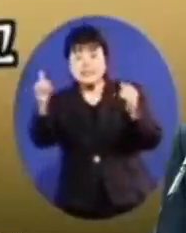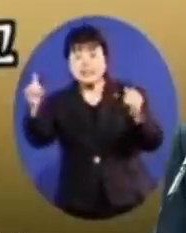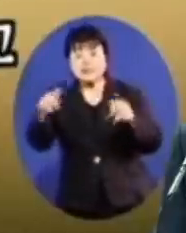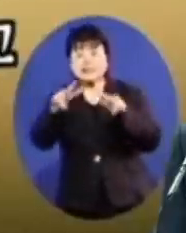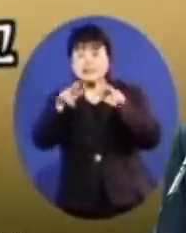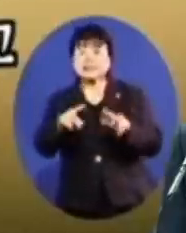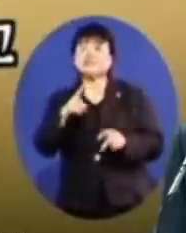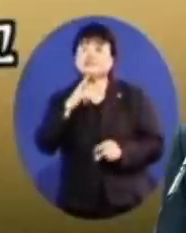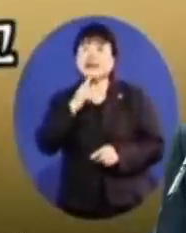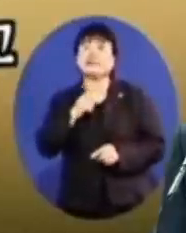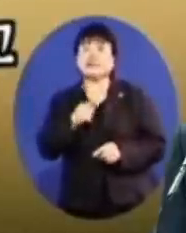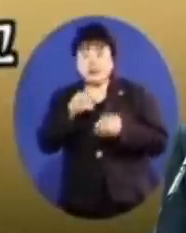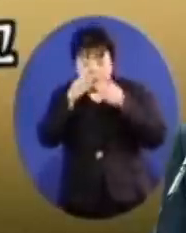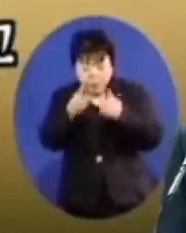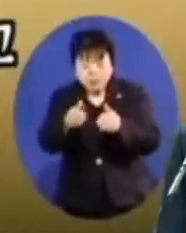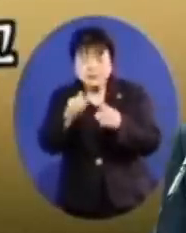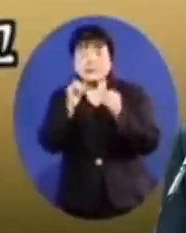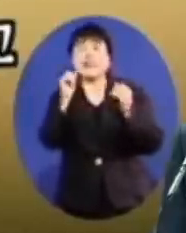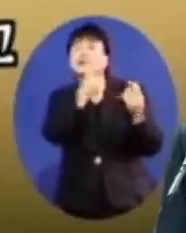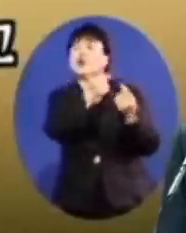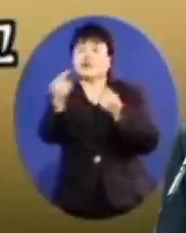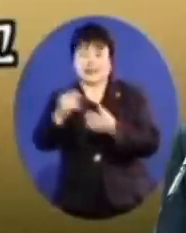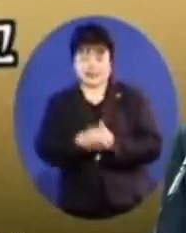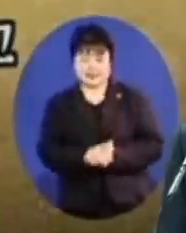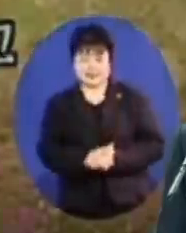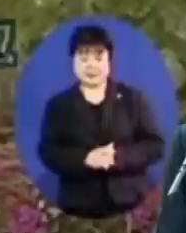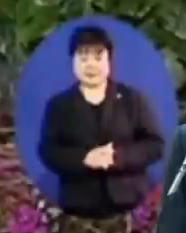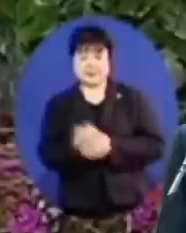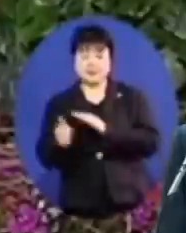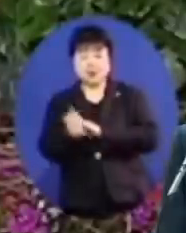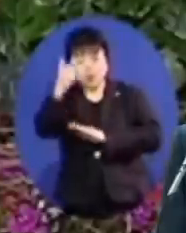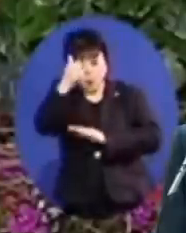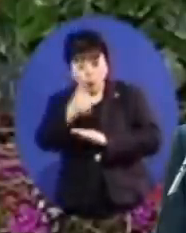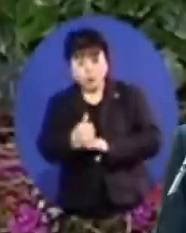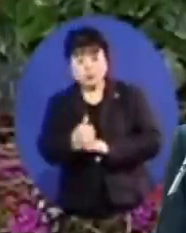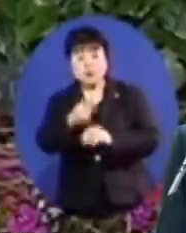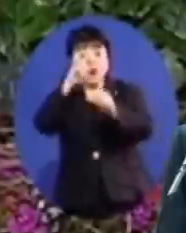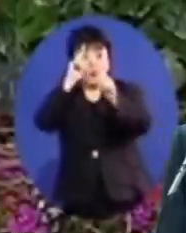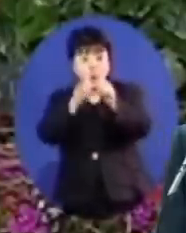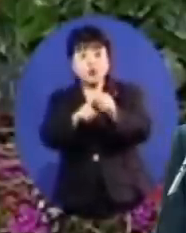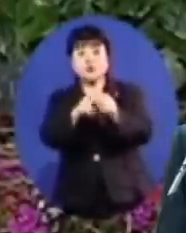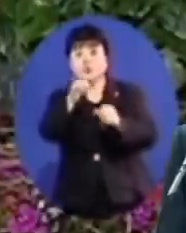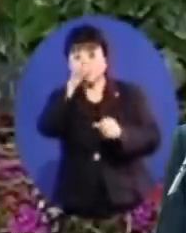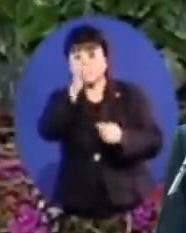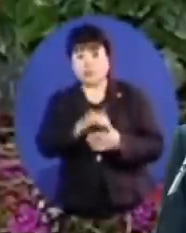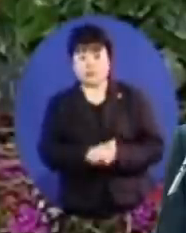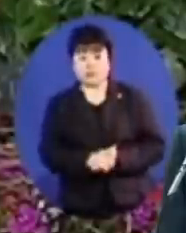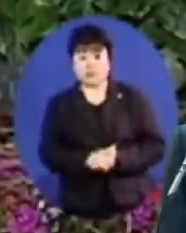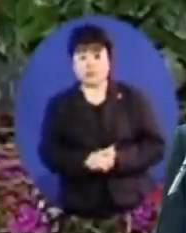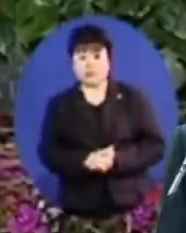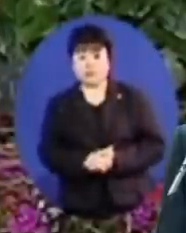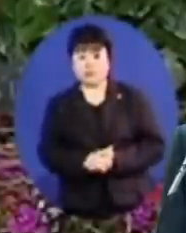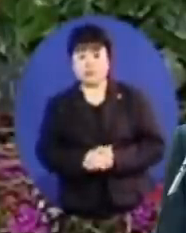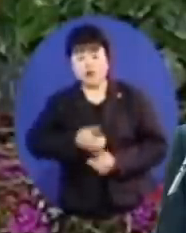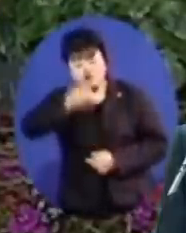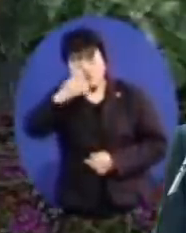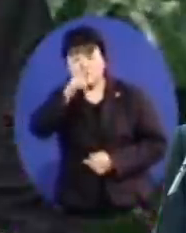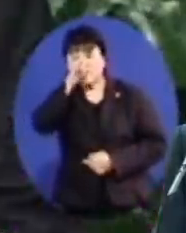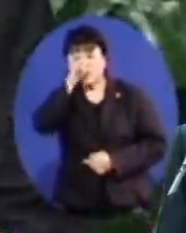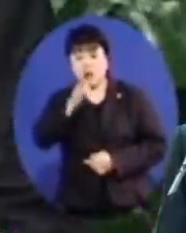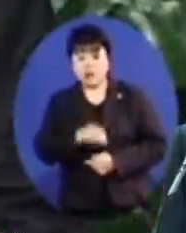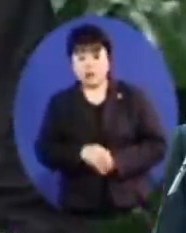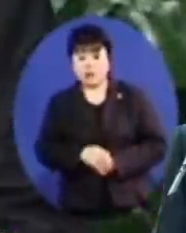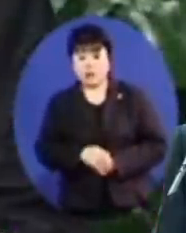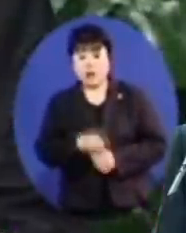현재만 보고 지금만 보는 사람들이라고 말하는 것입니다. 성공하는 사람은 삶의 목적이 있어요. 삶의 비전이 있어요.